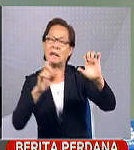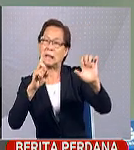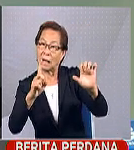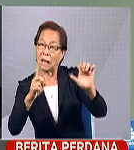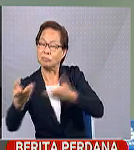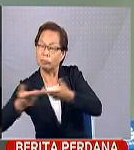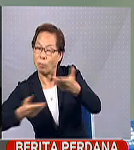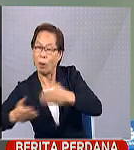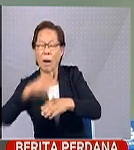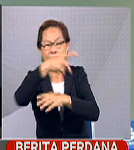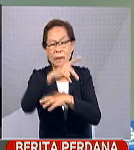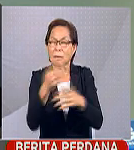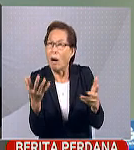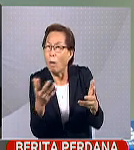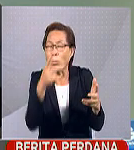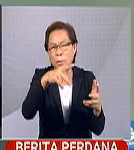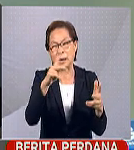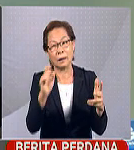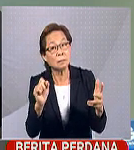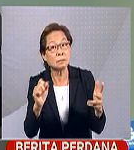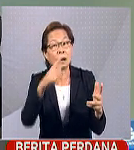sejauh mana PKS